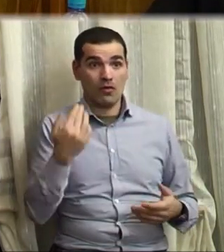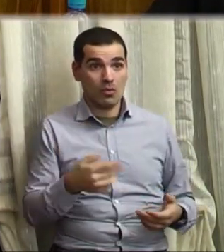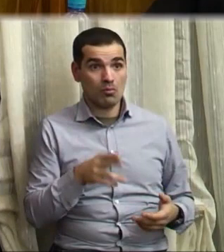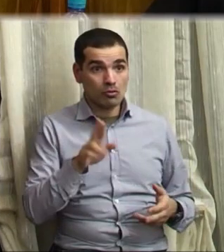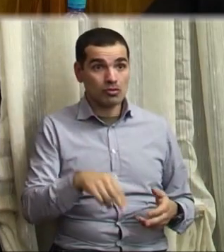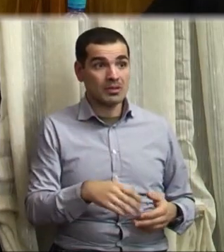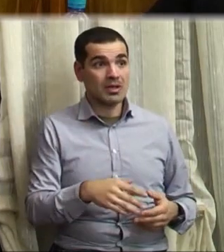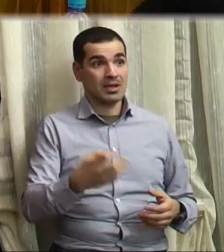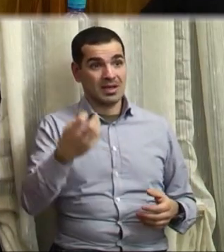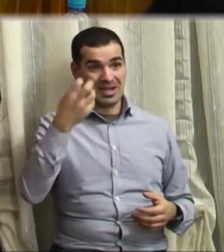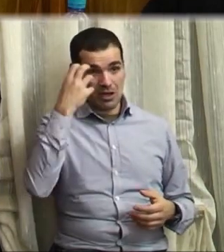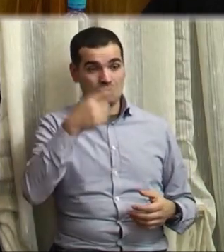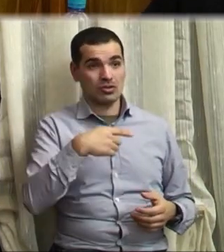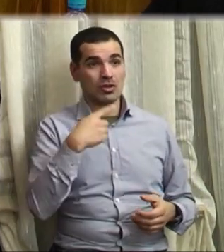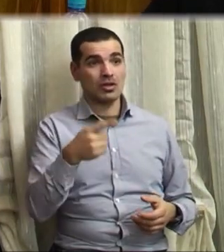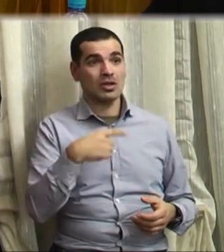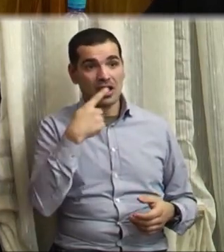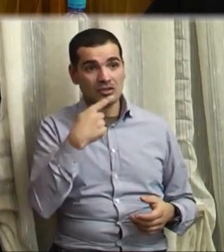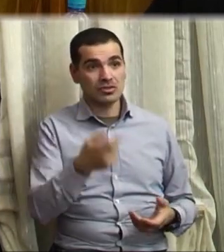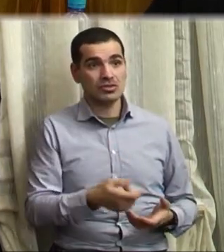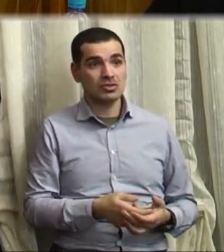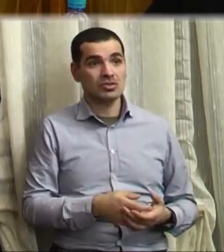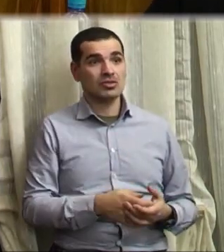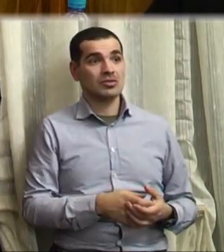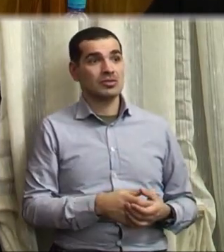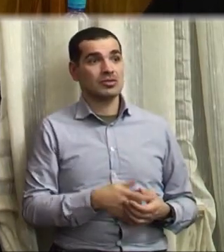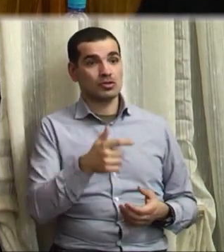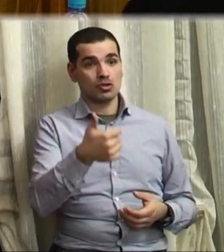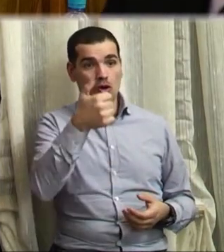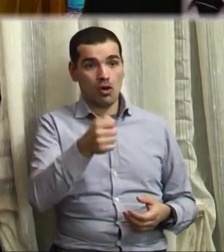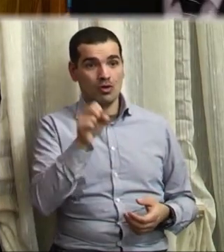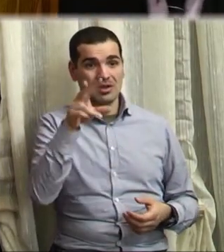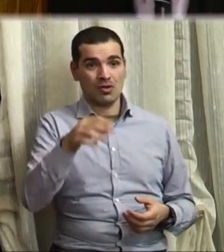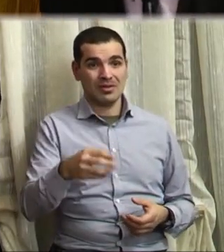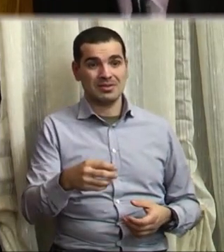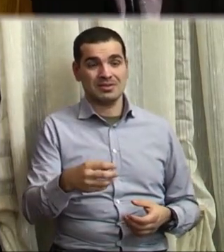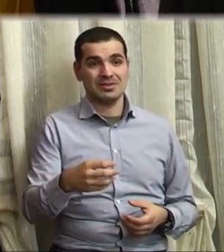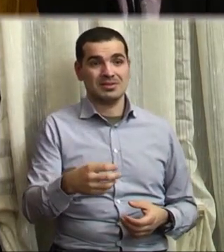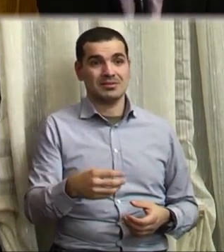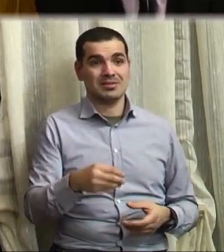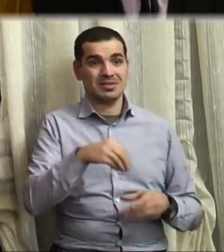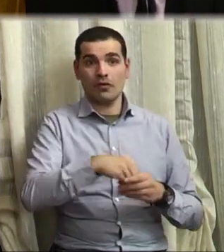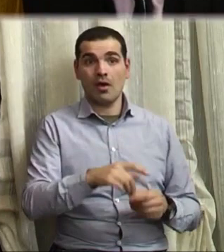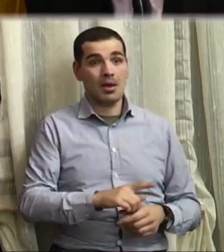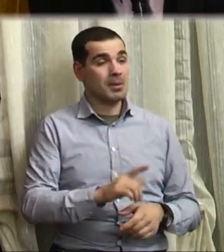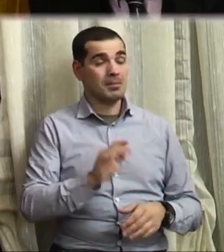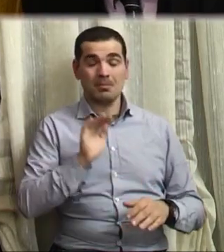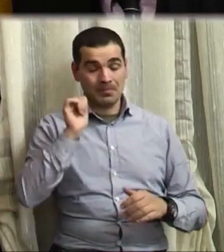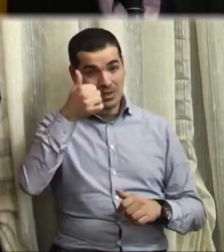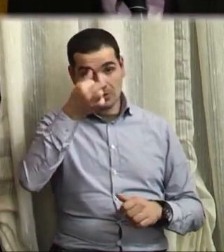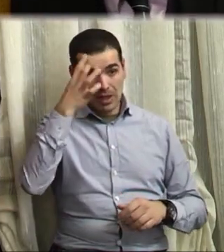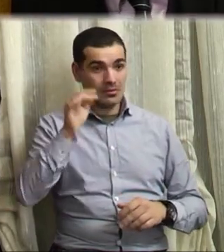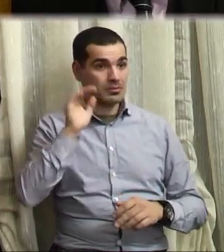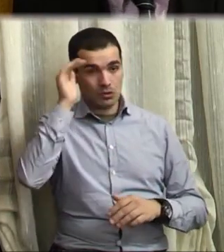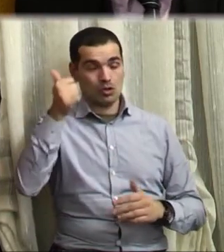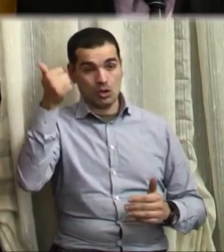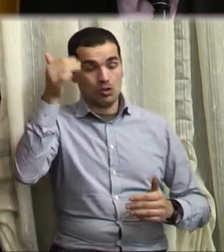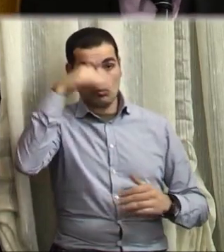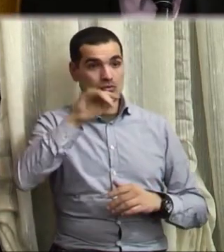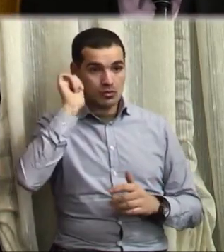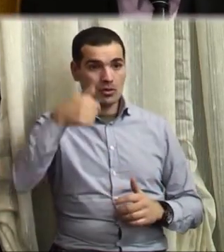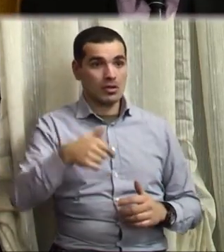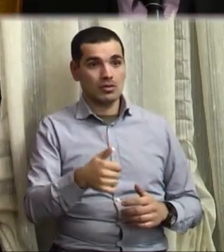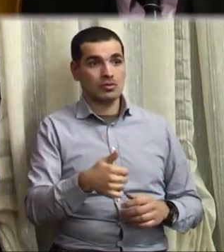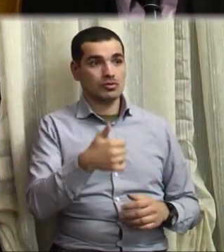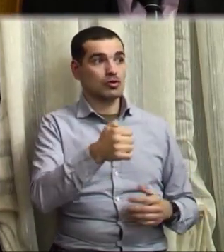li, gradonačelniče, prokomentirati činjenicu da bi tih 113 stanova preko noći smjestilo 90% svih